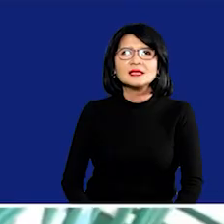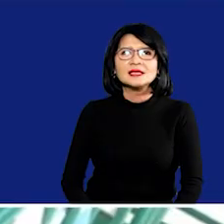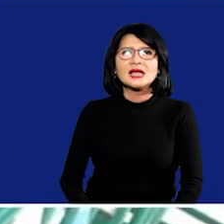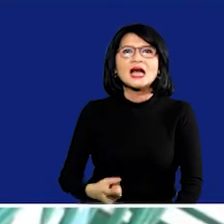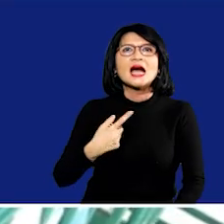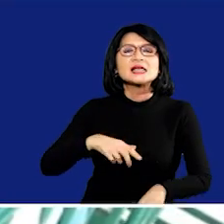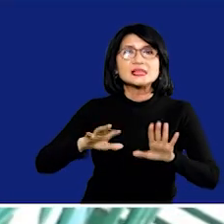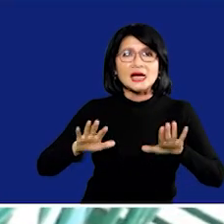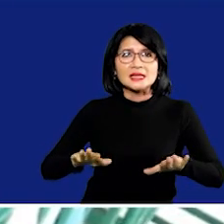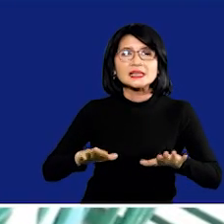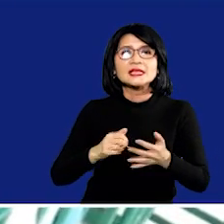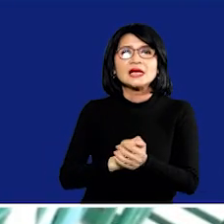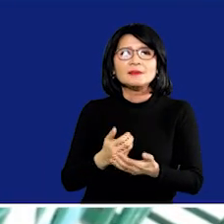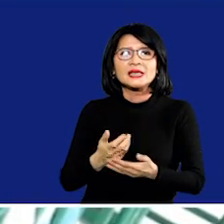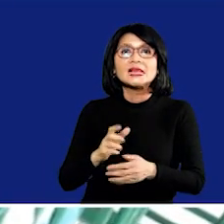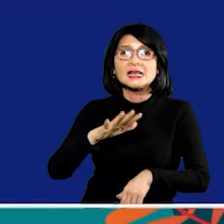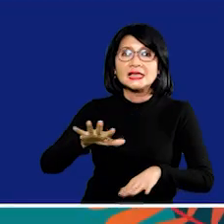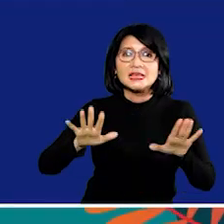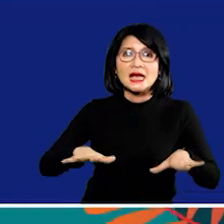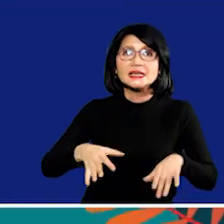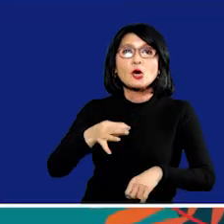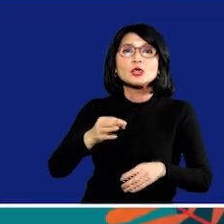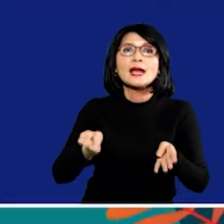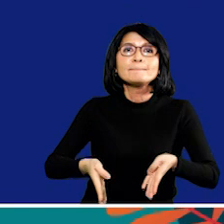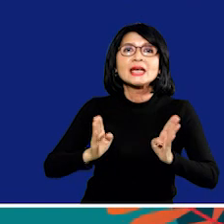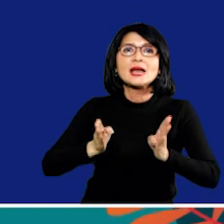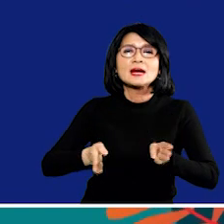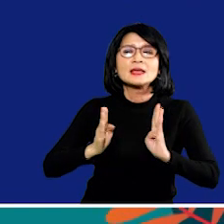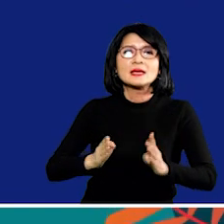Panti Asuhan Karya Murni, Medan.